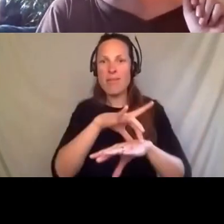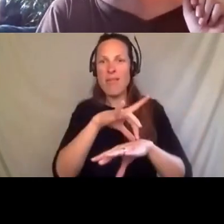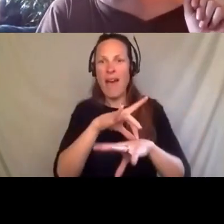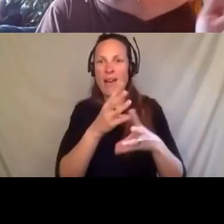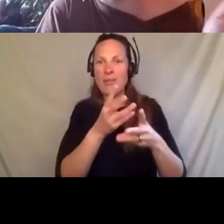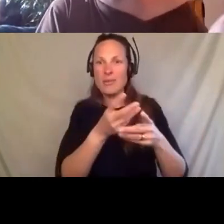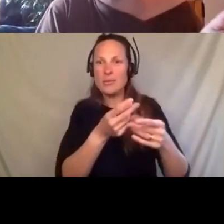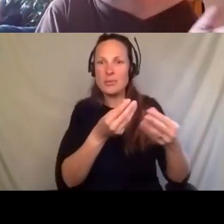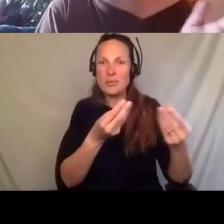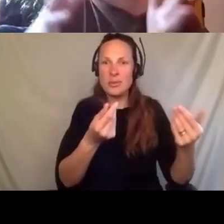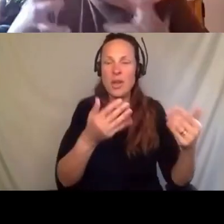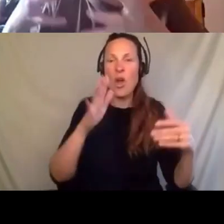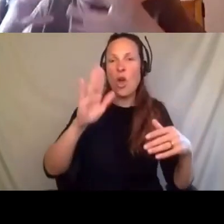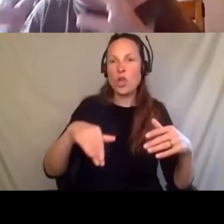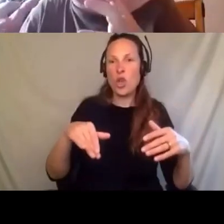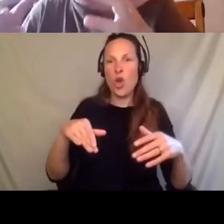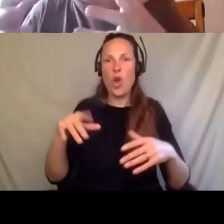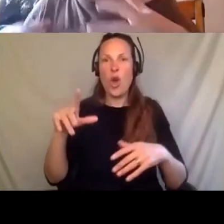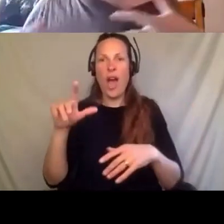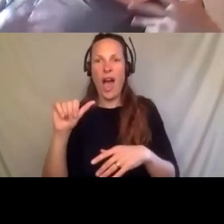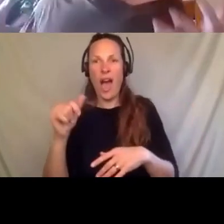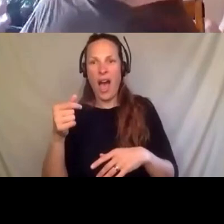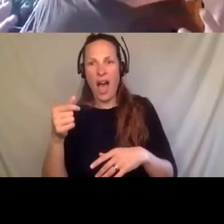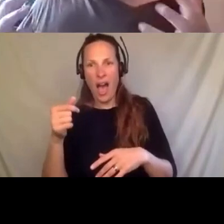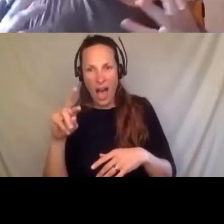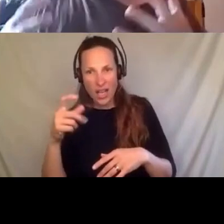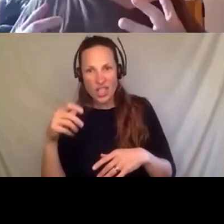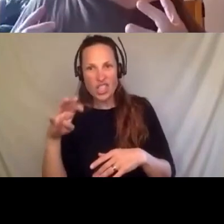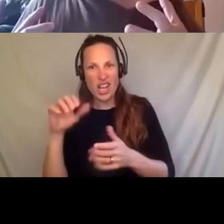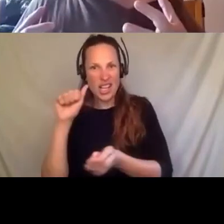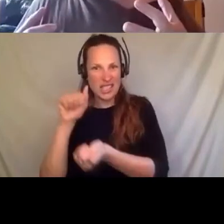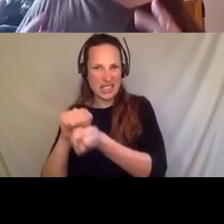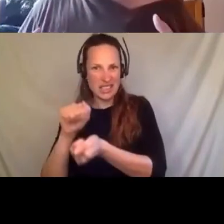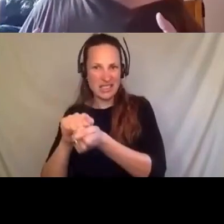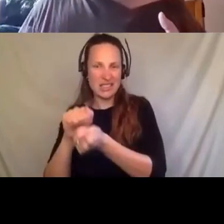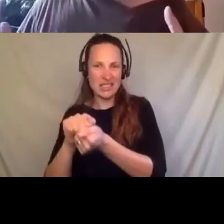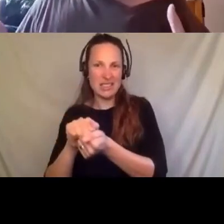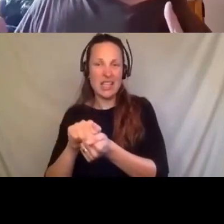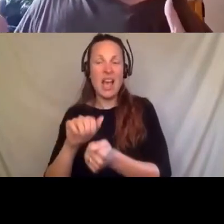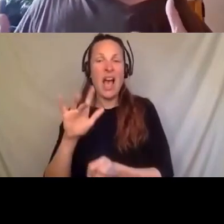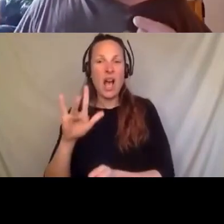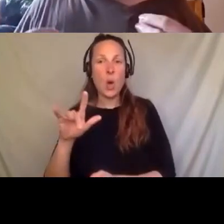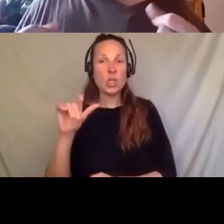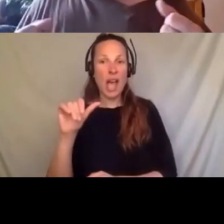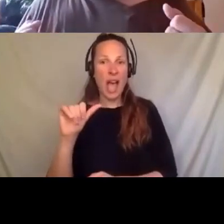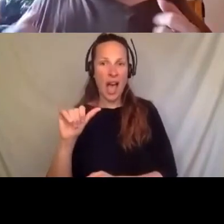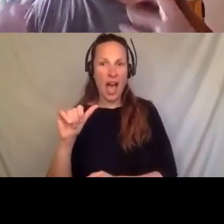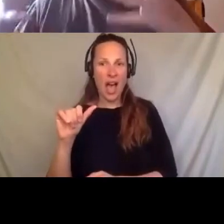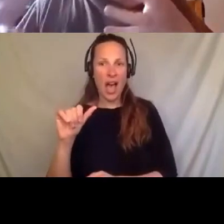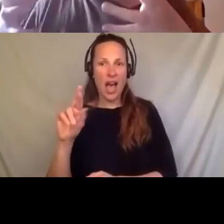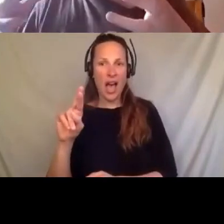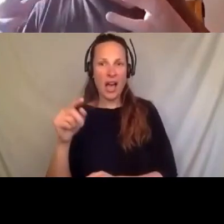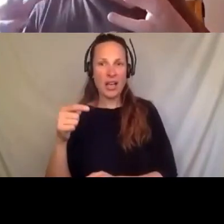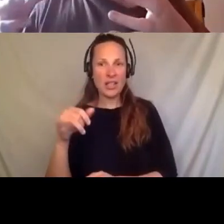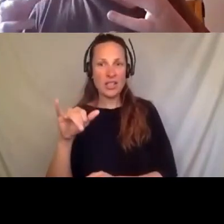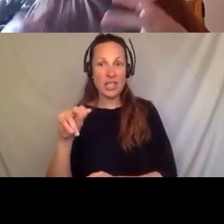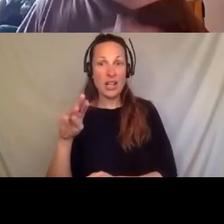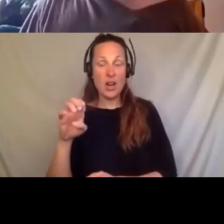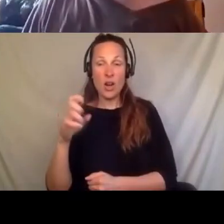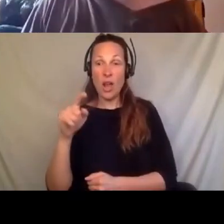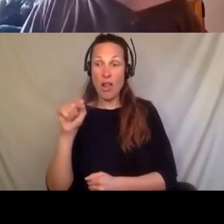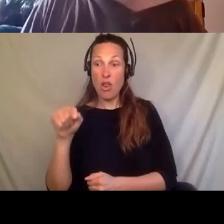être dans la terre sablonneuse plutôt qu'une terre très argileuse. Puis aussi, la terre très argileuse, ça retient beaucoup